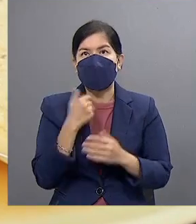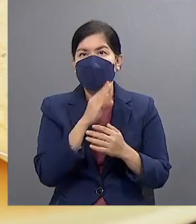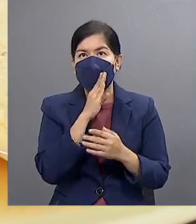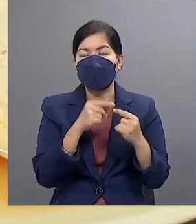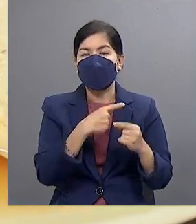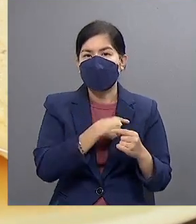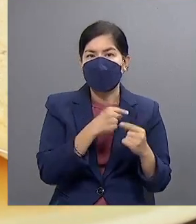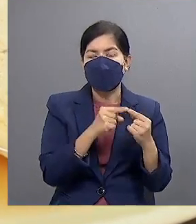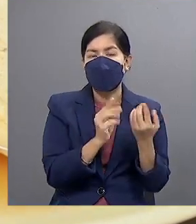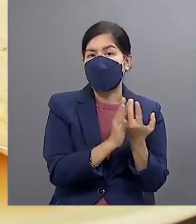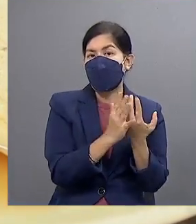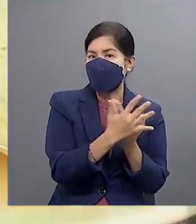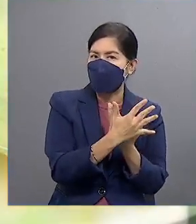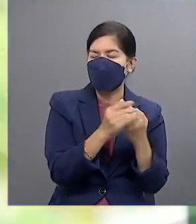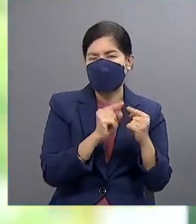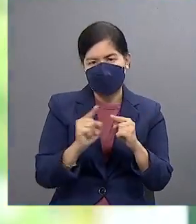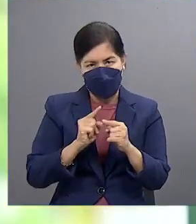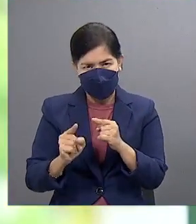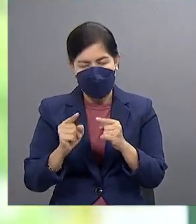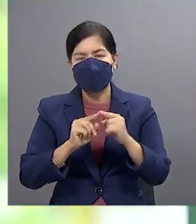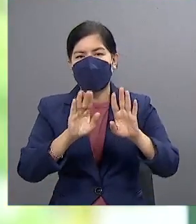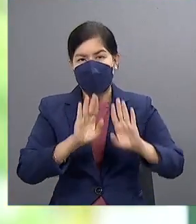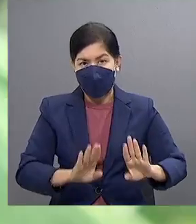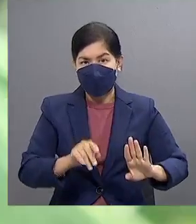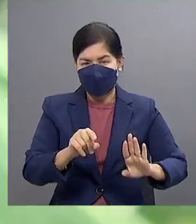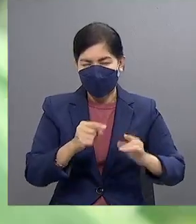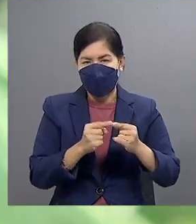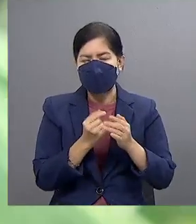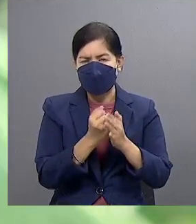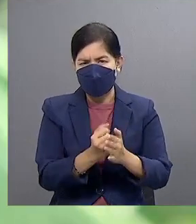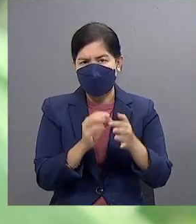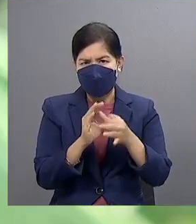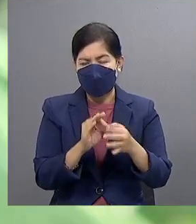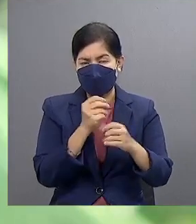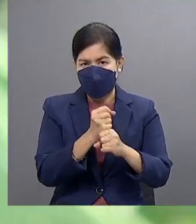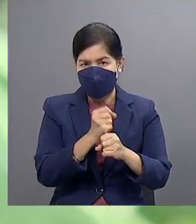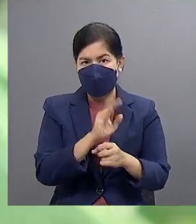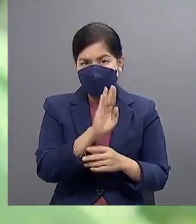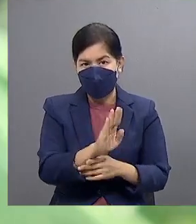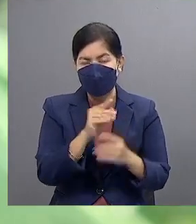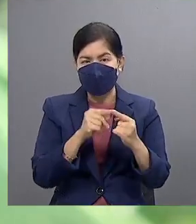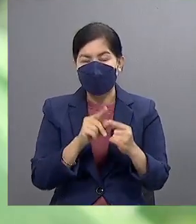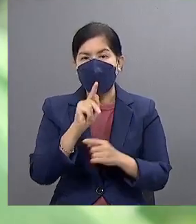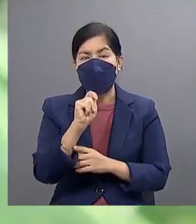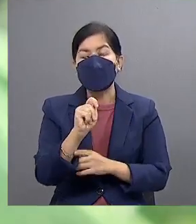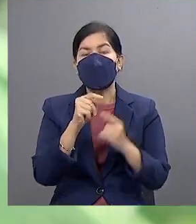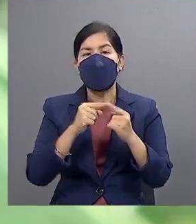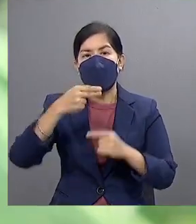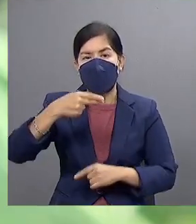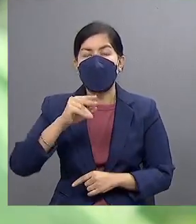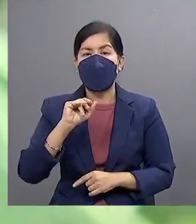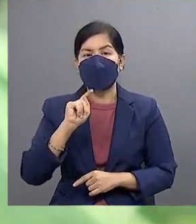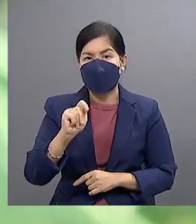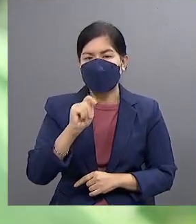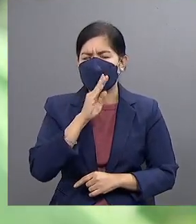พวกนี้เนี่ยโปรตีนแบบลีนเนี่ยจะช่วยในเรื่องของต่อมหมวกไตได้ครับ ถ้าเราอยากจะให้ต่อมหมวกไตทำงานเป็นปกติได้อย่างย